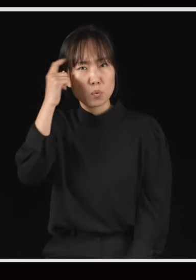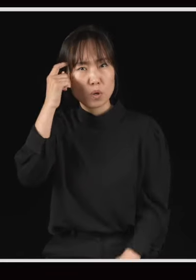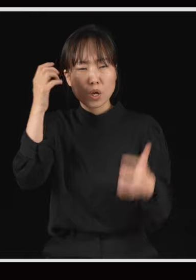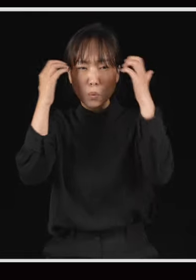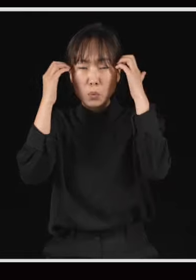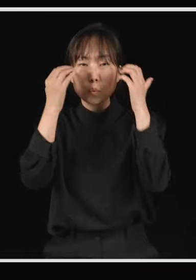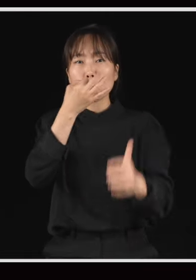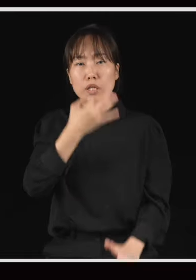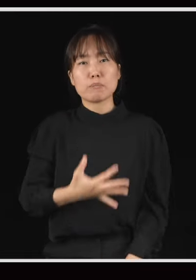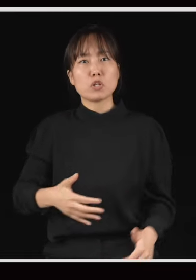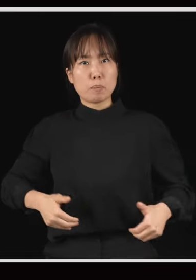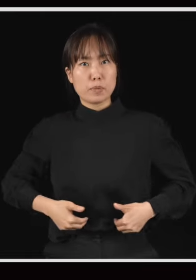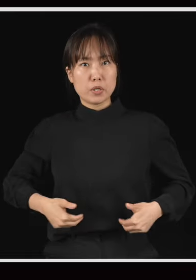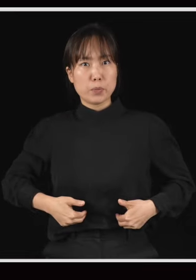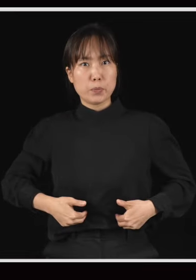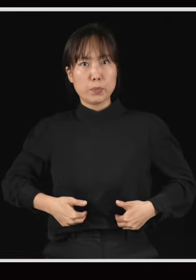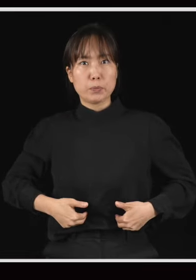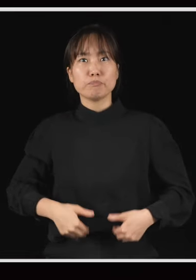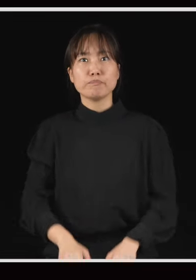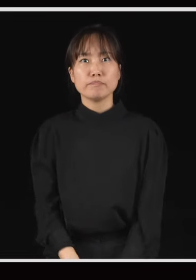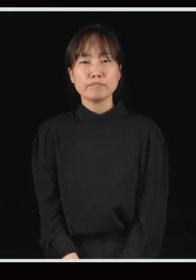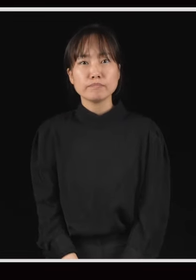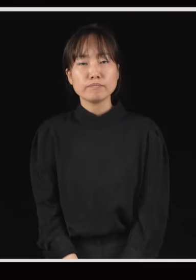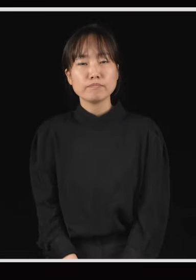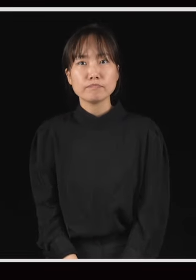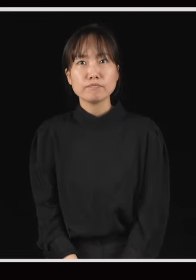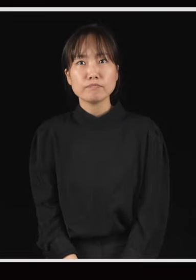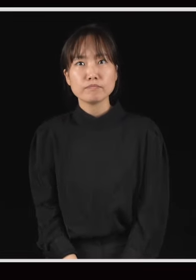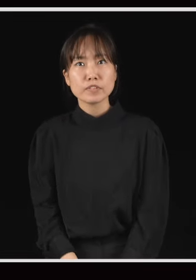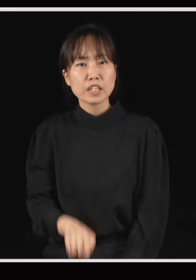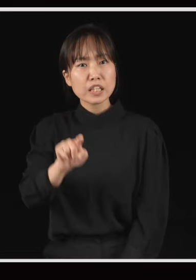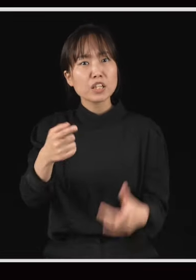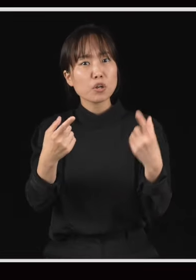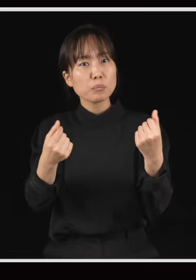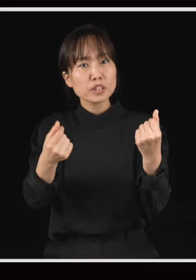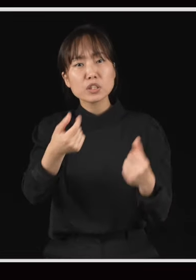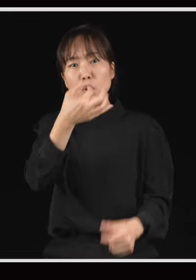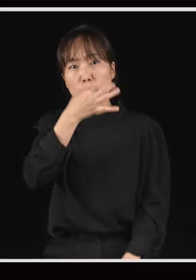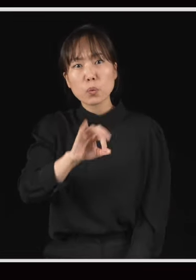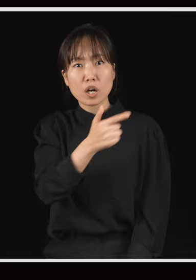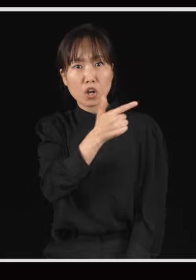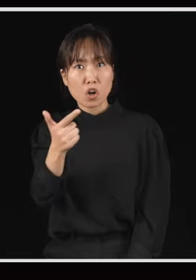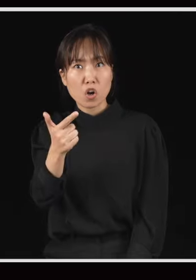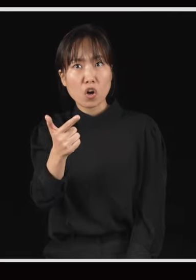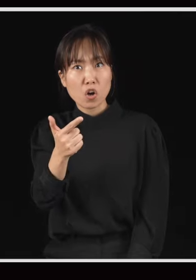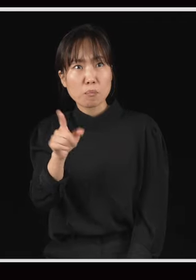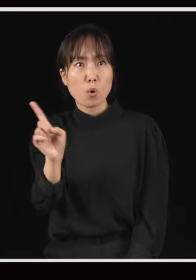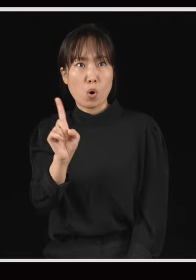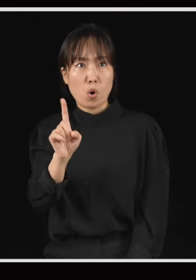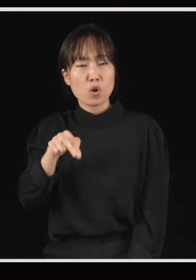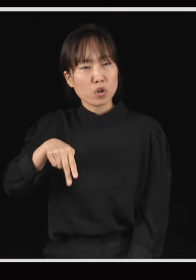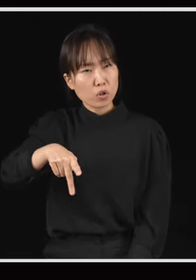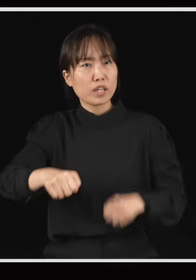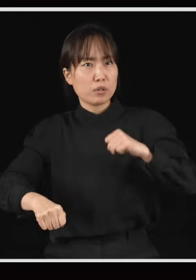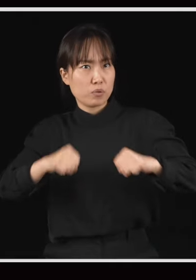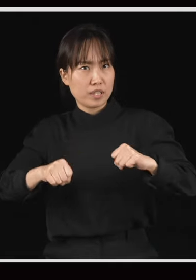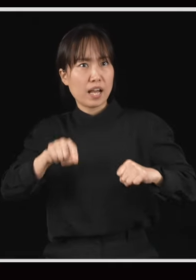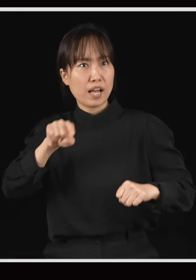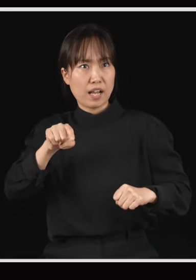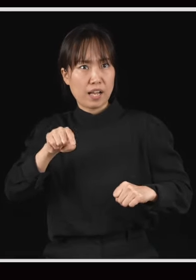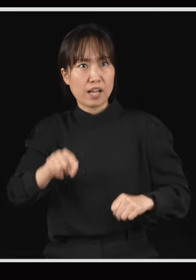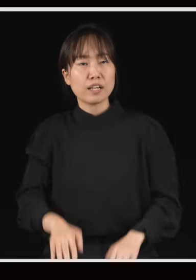어려운 인지 태스크를 수행을 해야지 효과가 있어요. 인지는 좋아져요. 근데 그만큼 효과가 있는 게 운동이에요. 유산소 운동이.